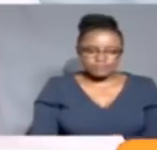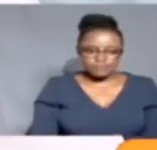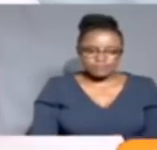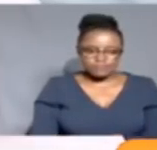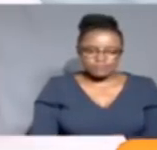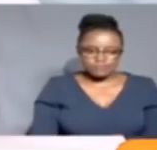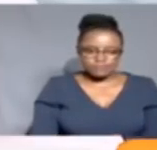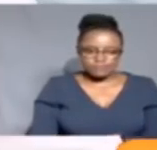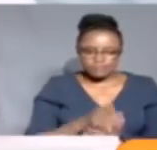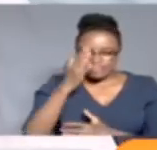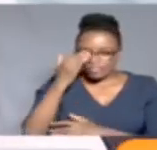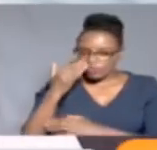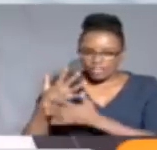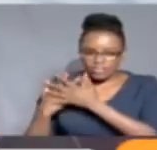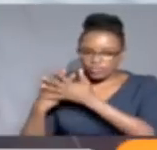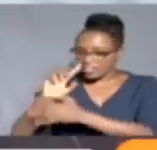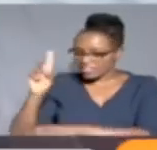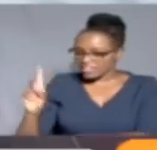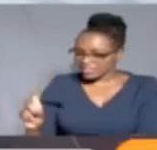Mbona ilishikwa?